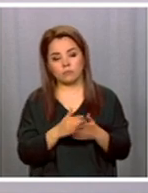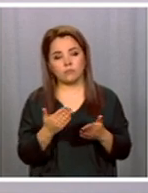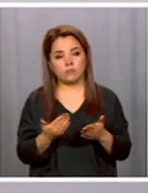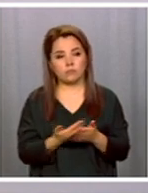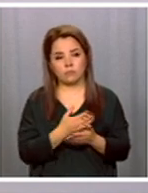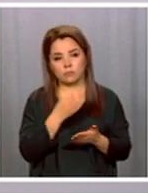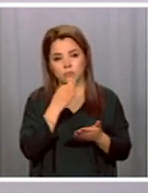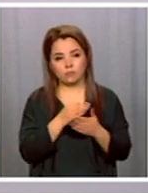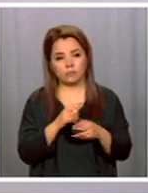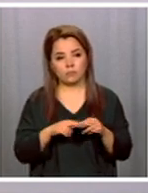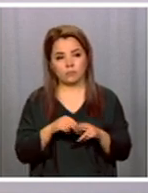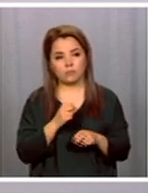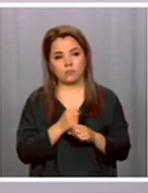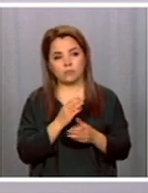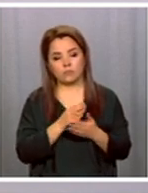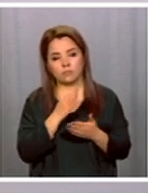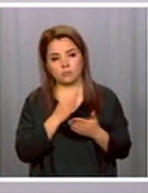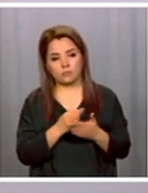тұз түзіледі.